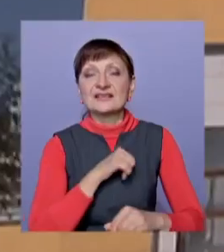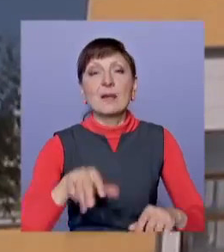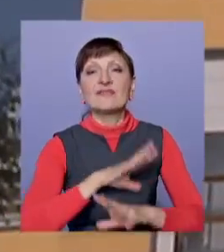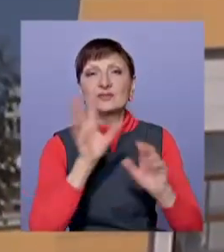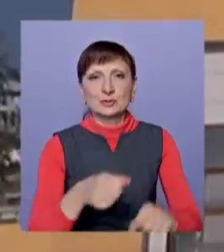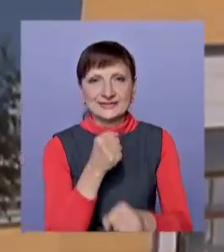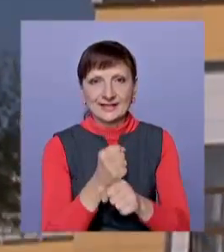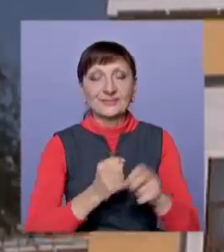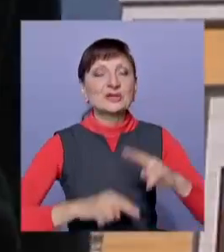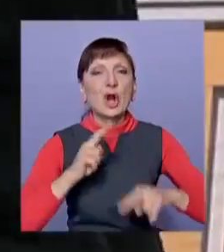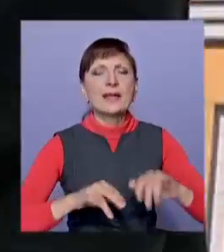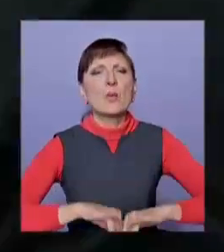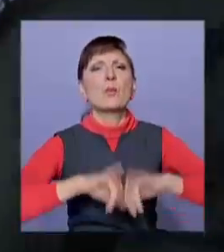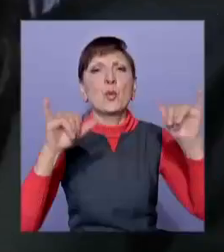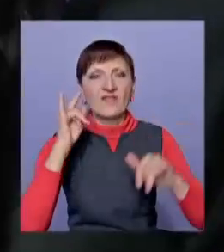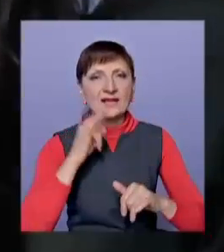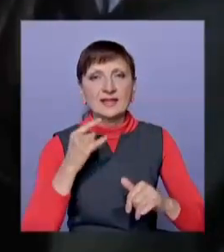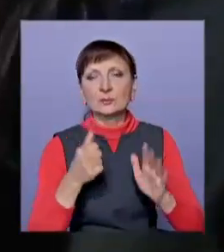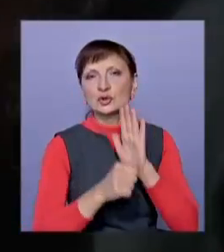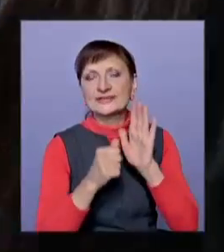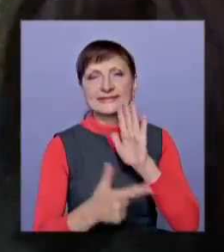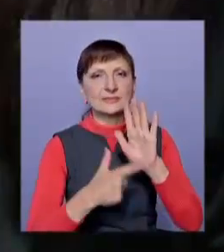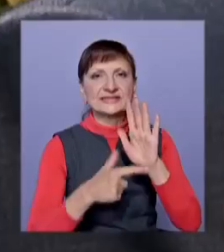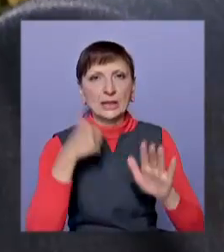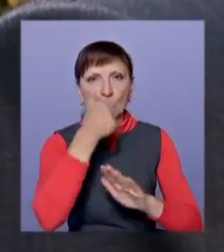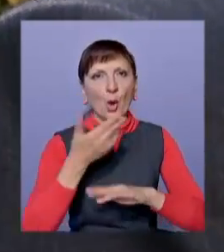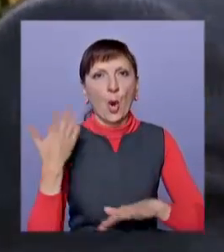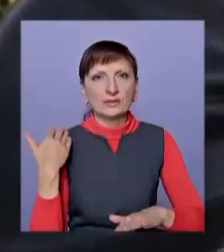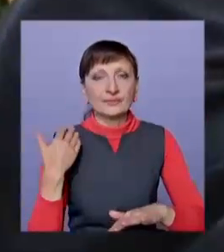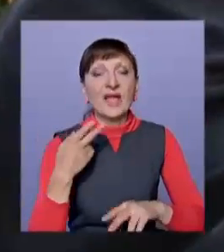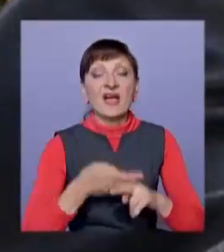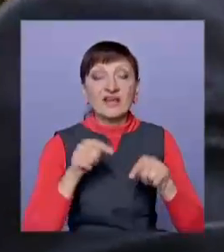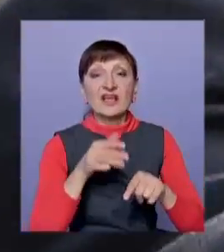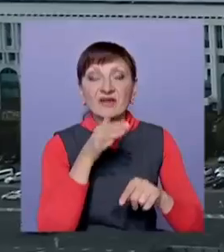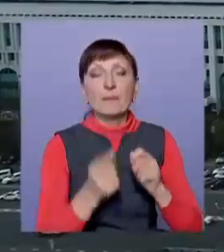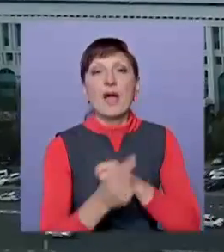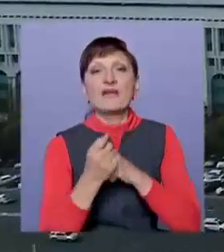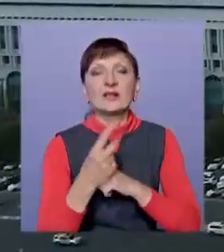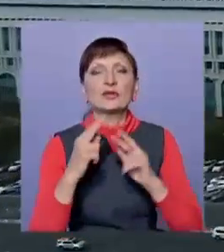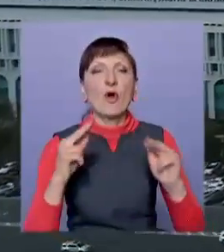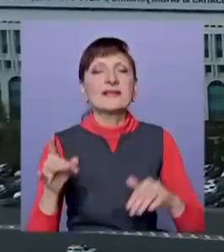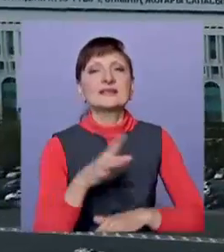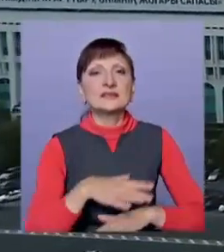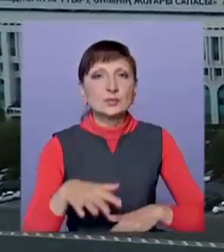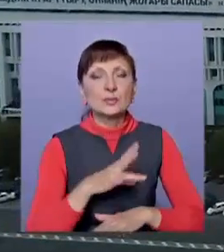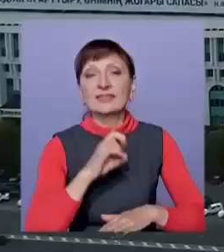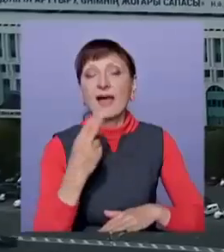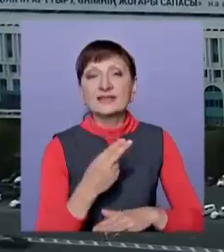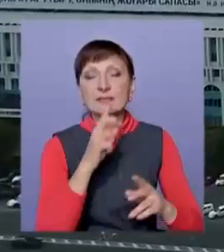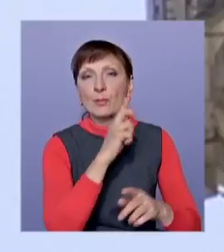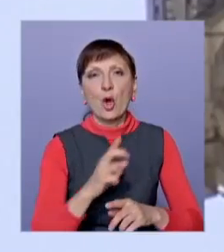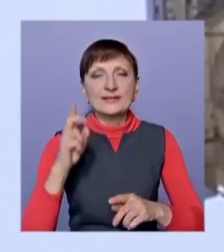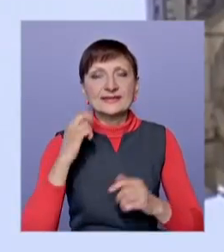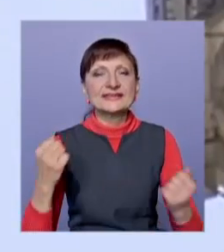сами. Строительный бум в Казахстане пришелся на 60-е и 70-е годы. Именно в это время появились Дворец Республики, Национальная